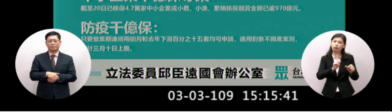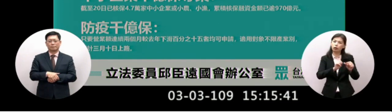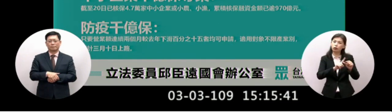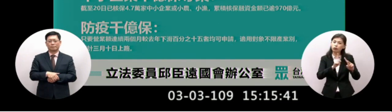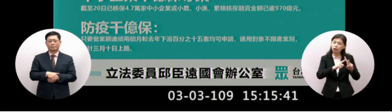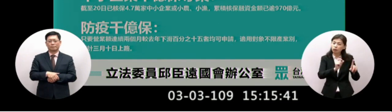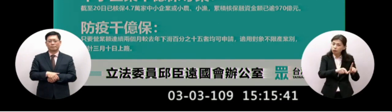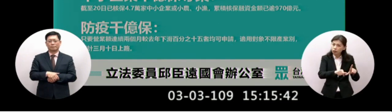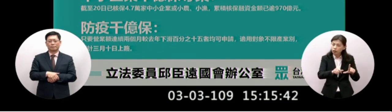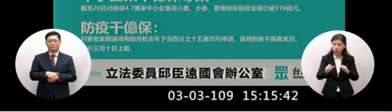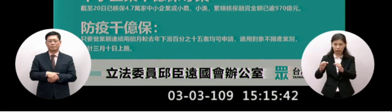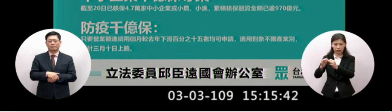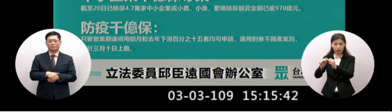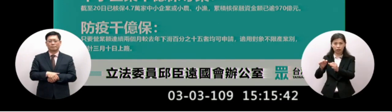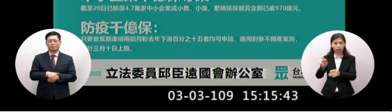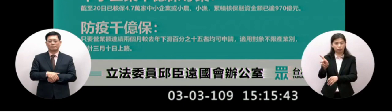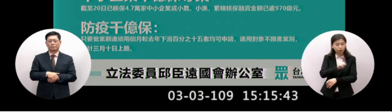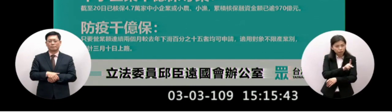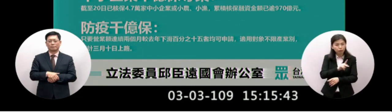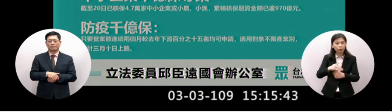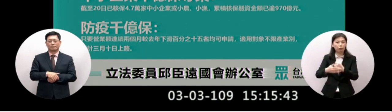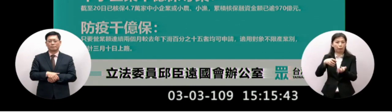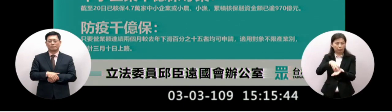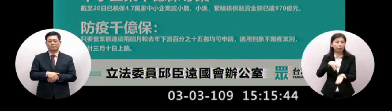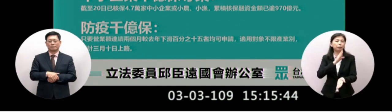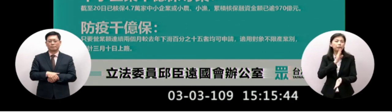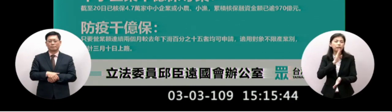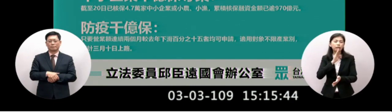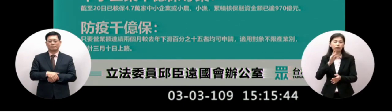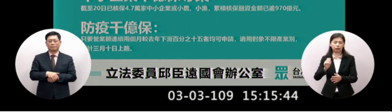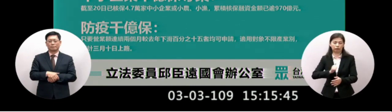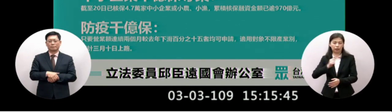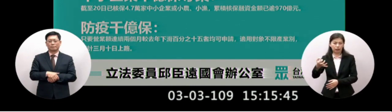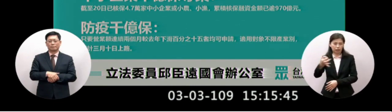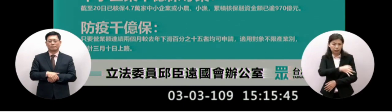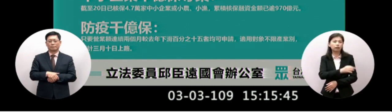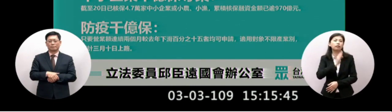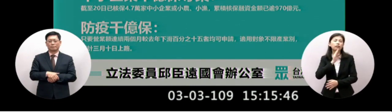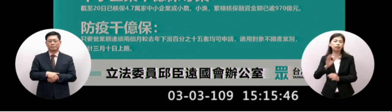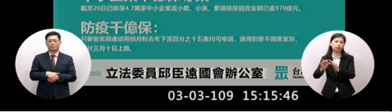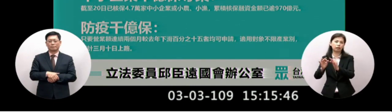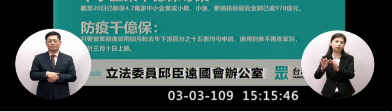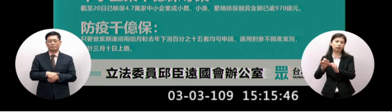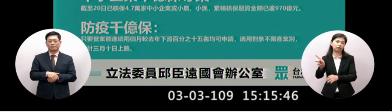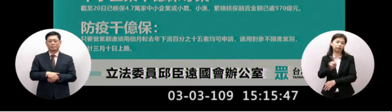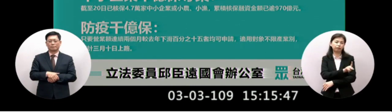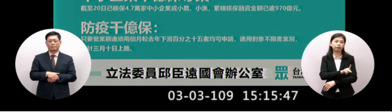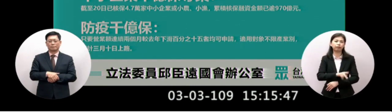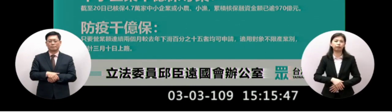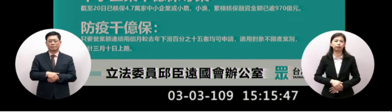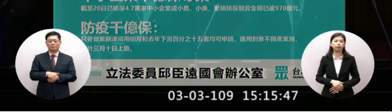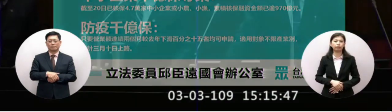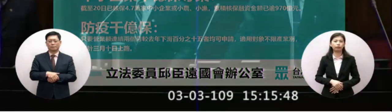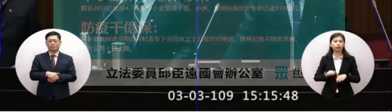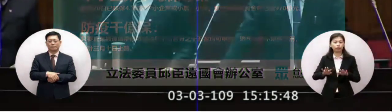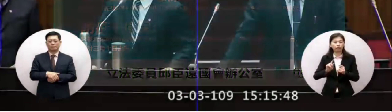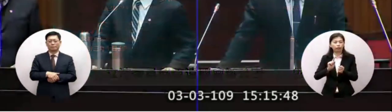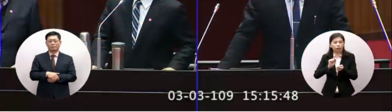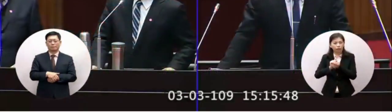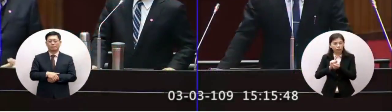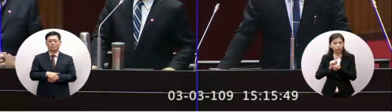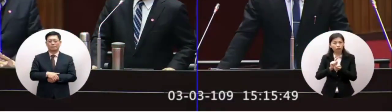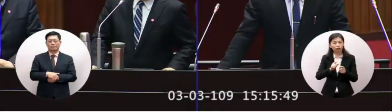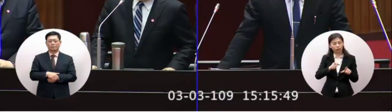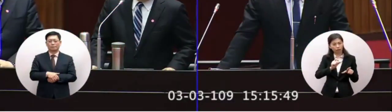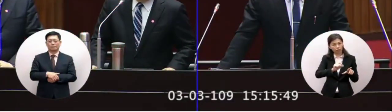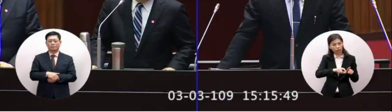跟银行去做一个担保，那实际的放款还是在银行的这个部分。那在这 相关的这个措施，其实现在目前我们碰到业者最